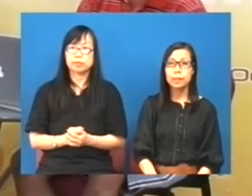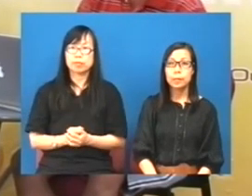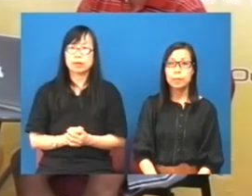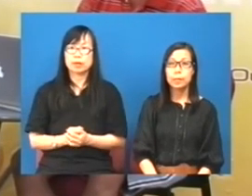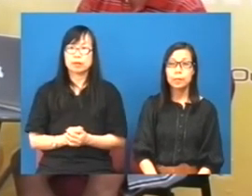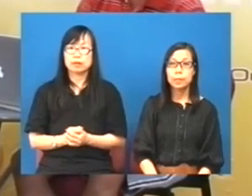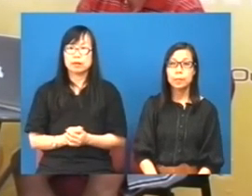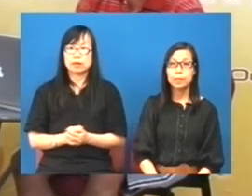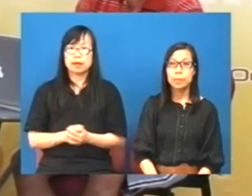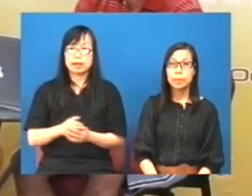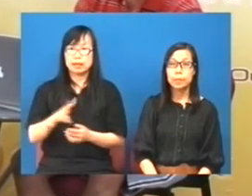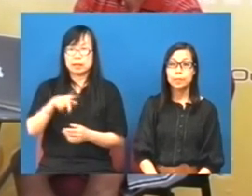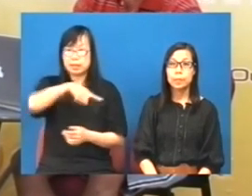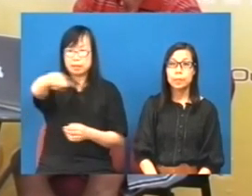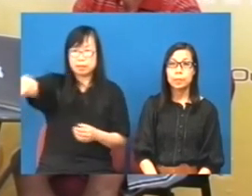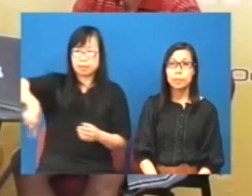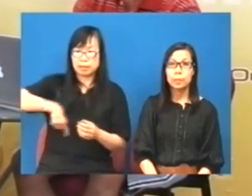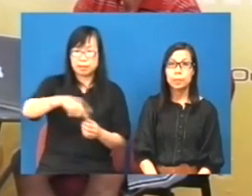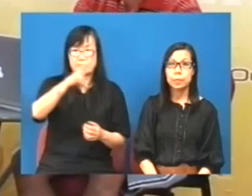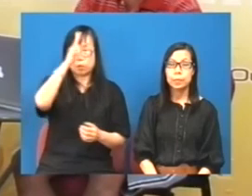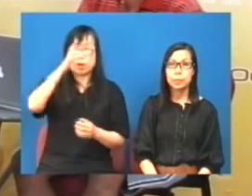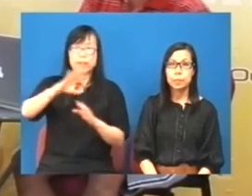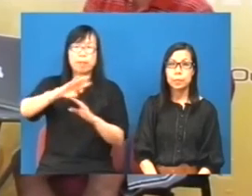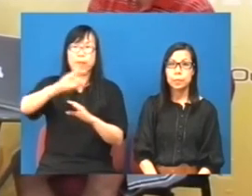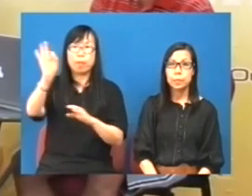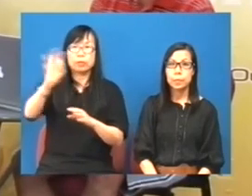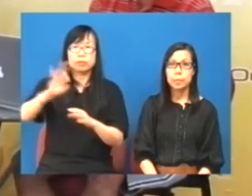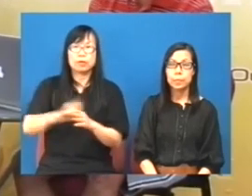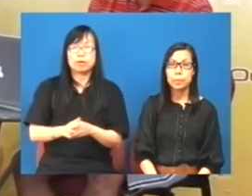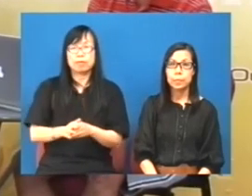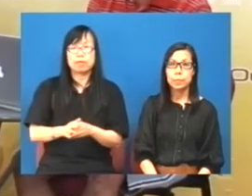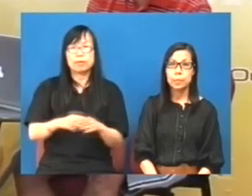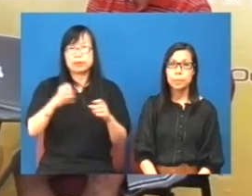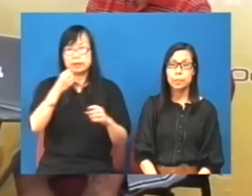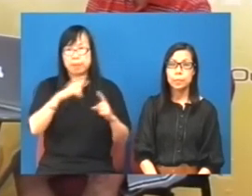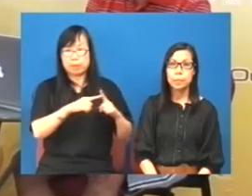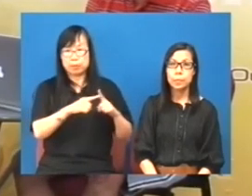這個市政局沒有了之後就是說一個民選機構去